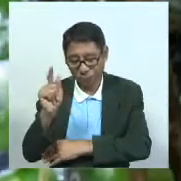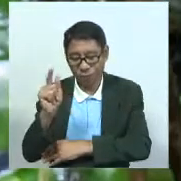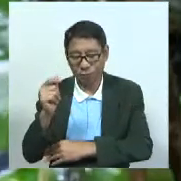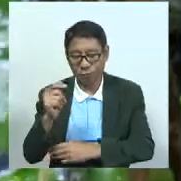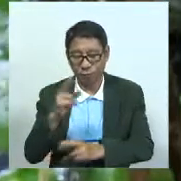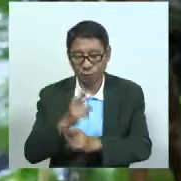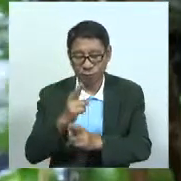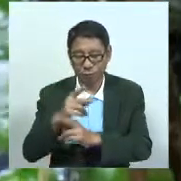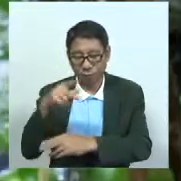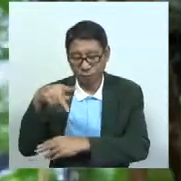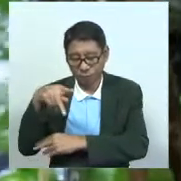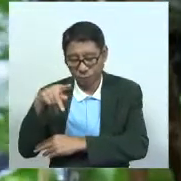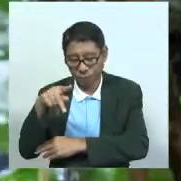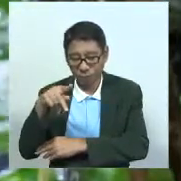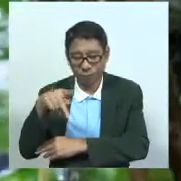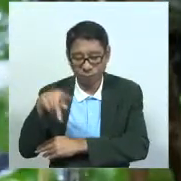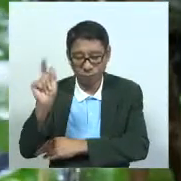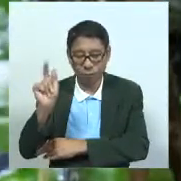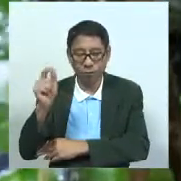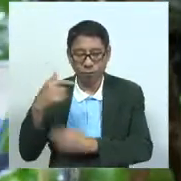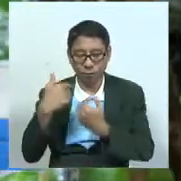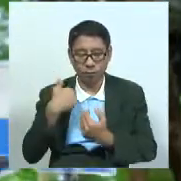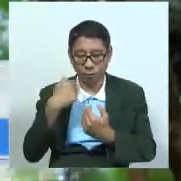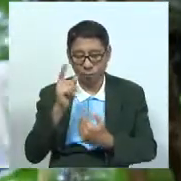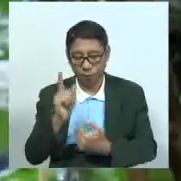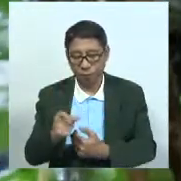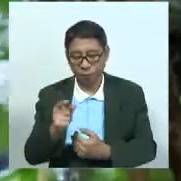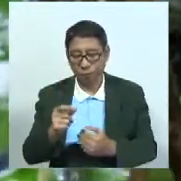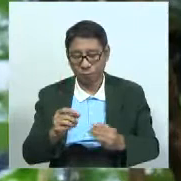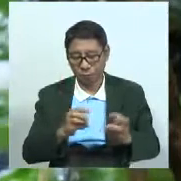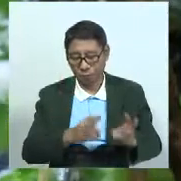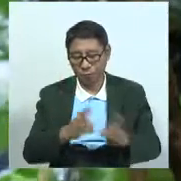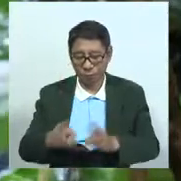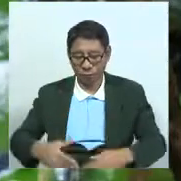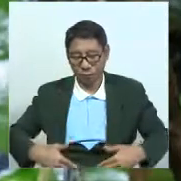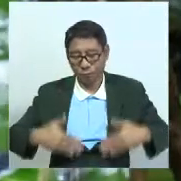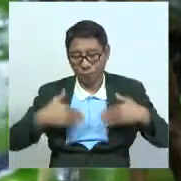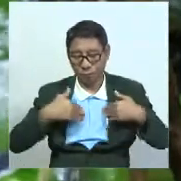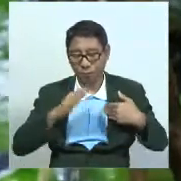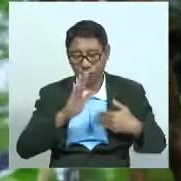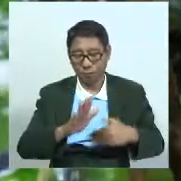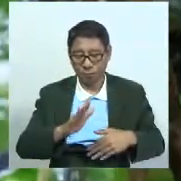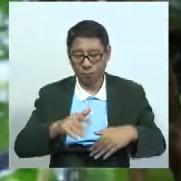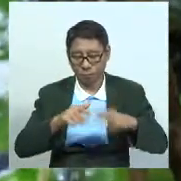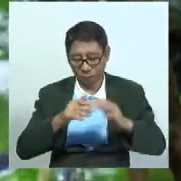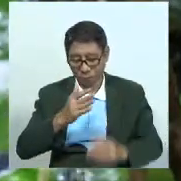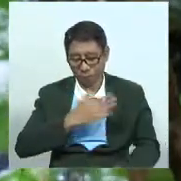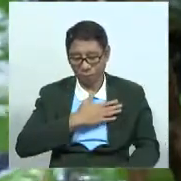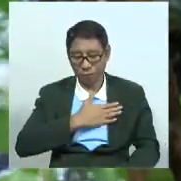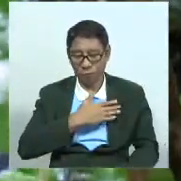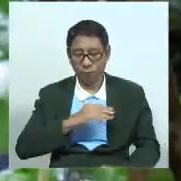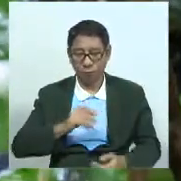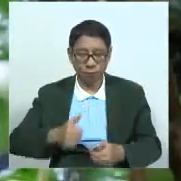เราอยู่กับป่ารักษาป่ามันเป็นวิถีชีวิตของชาวปากุญยอตั้งแ